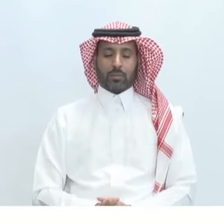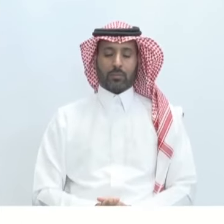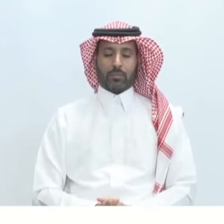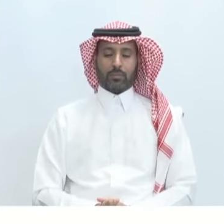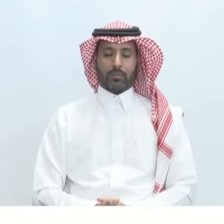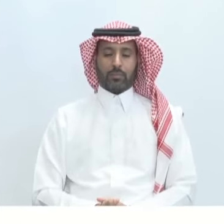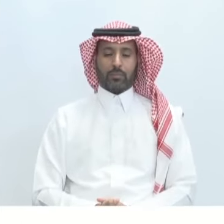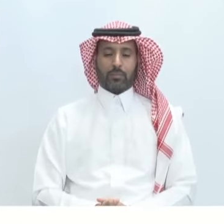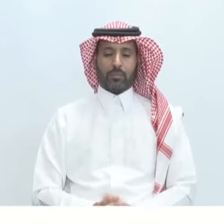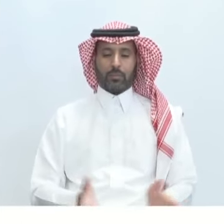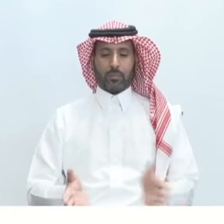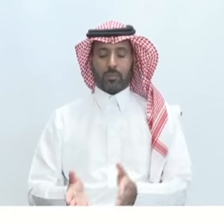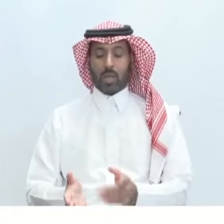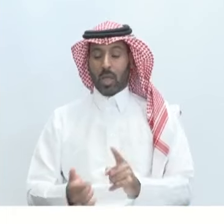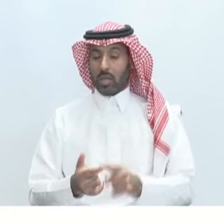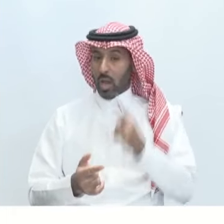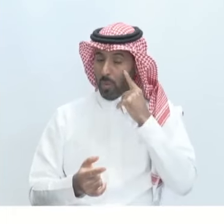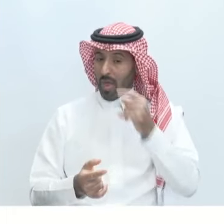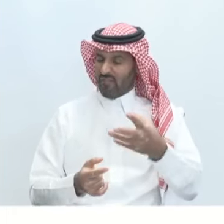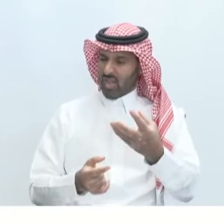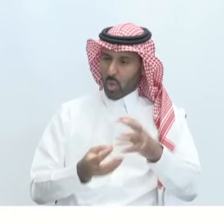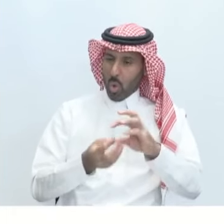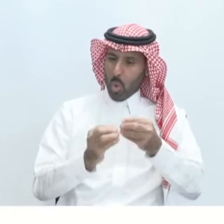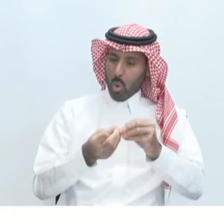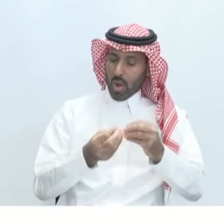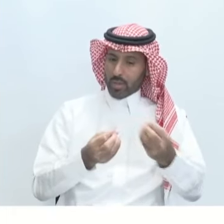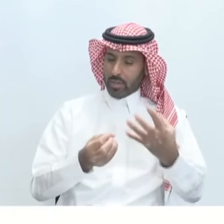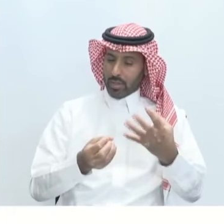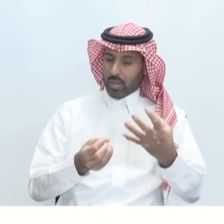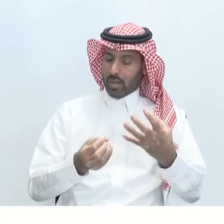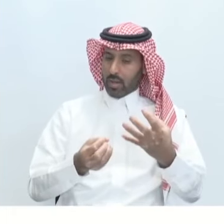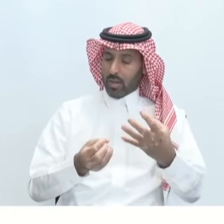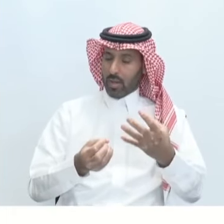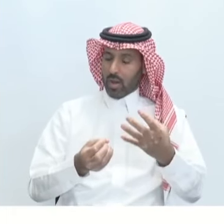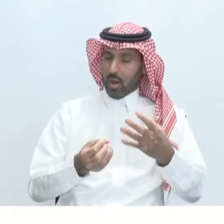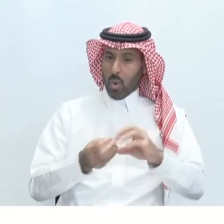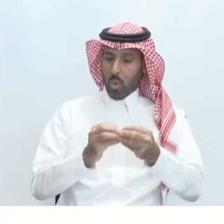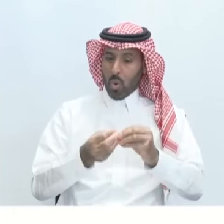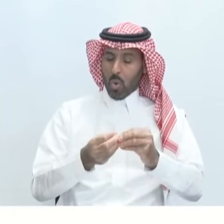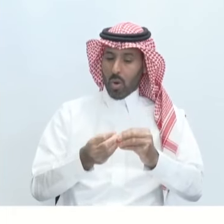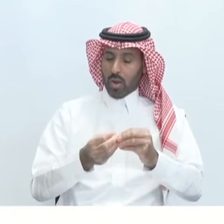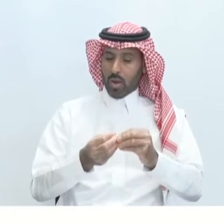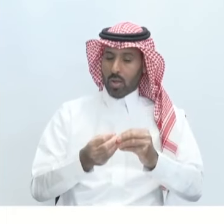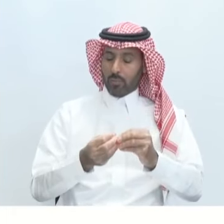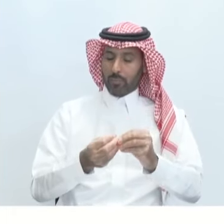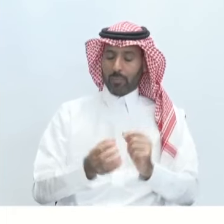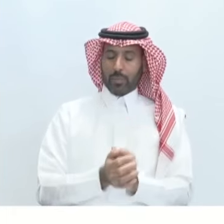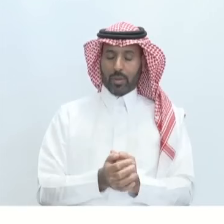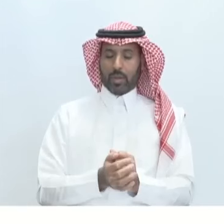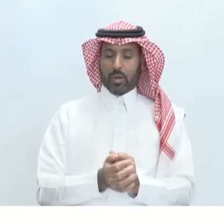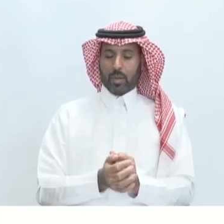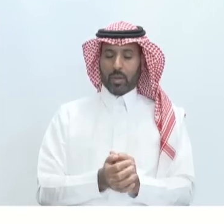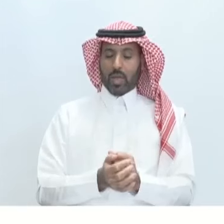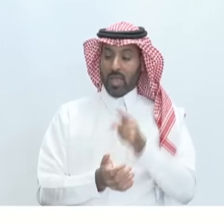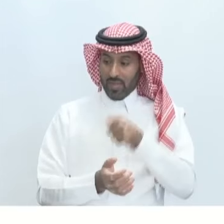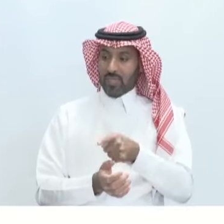للامام ثم لاستشعار اللون نستخدم لبنت احسنتم نستخدم لبينه